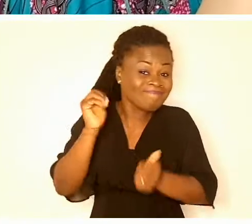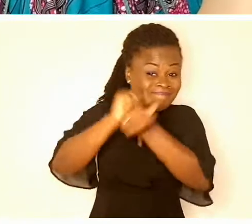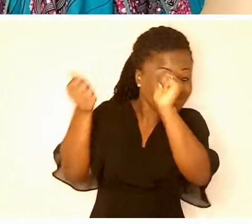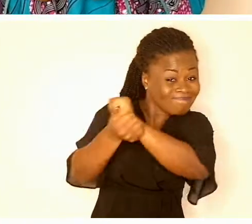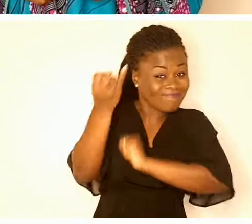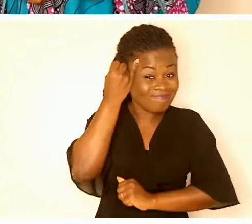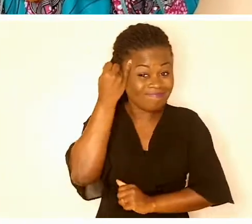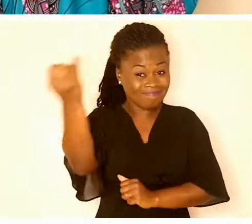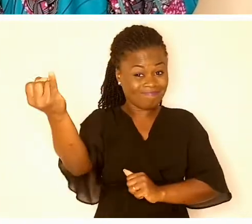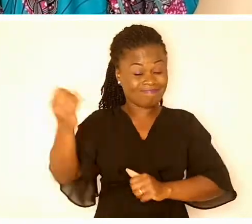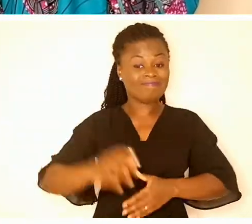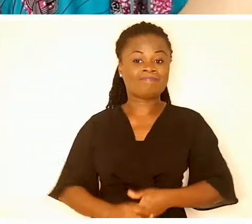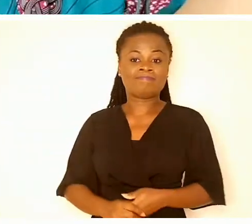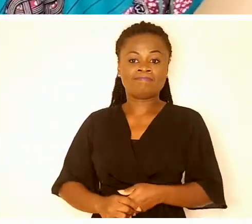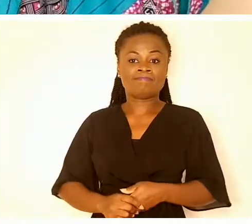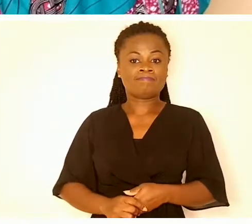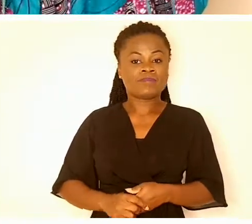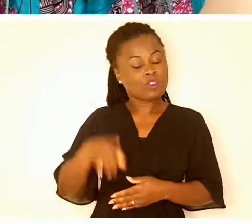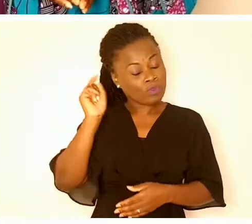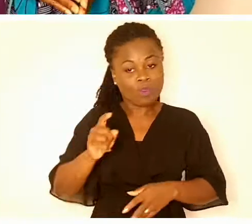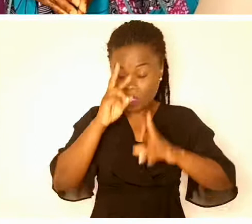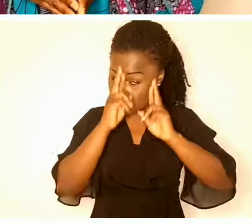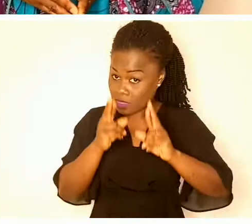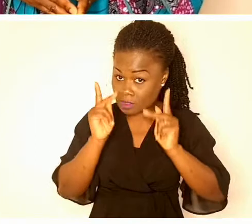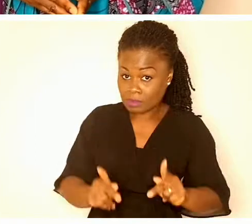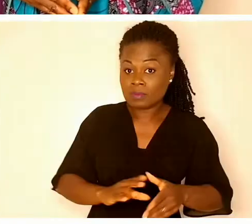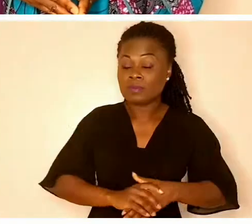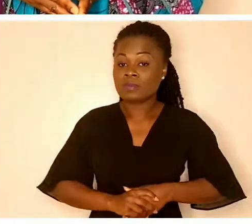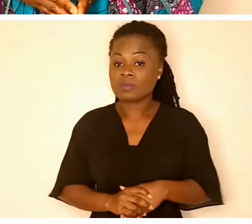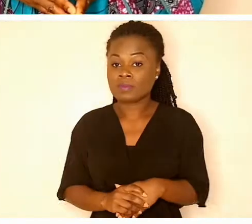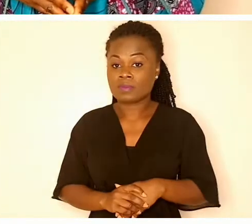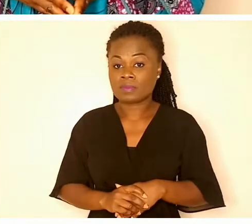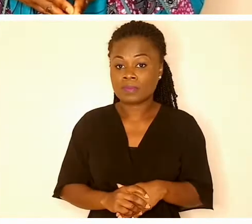de mentalité. Apprenons à nous respecter.